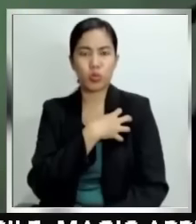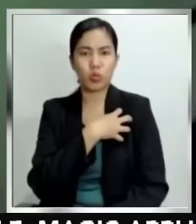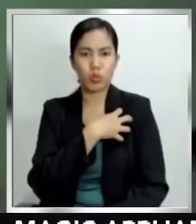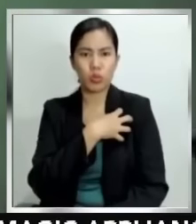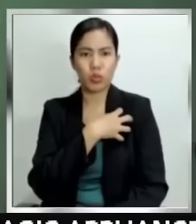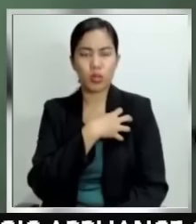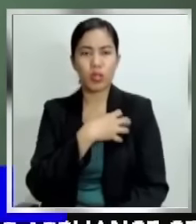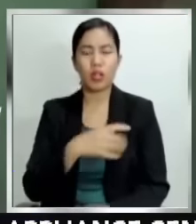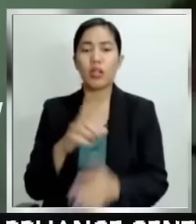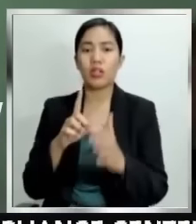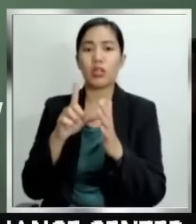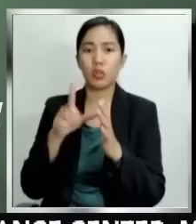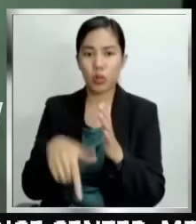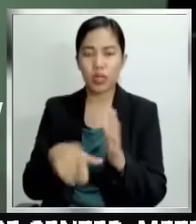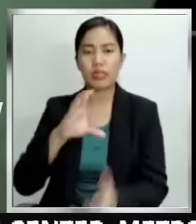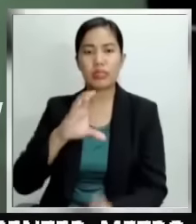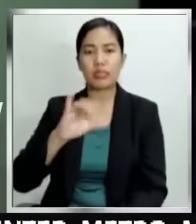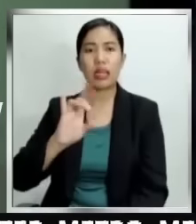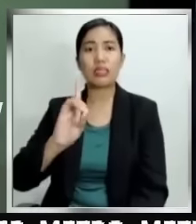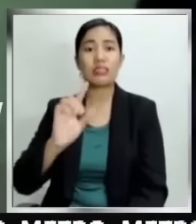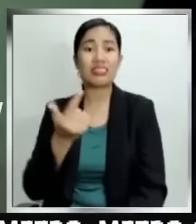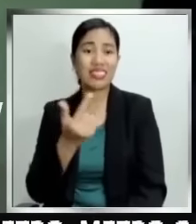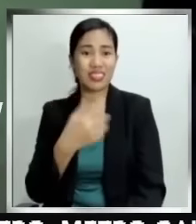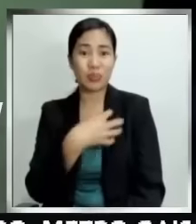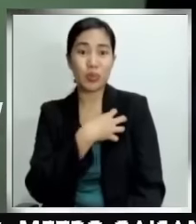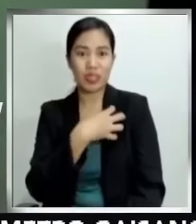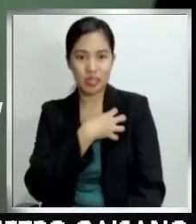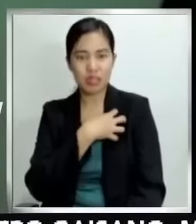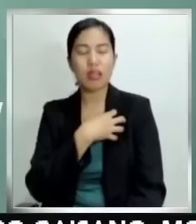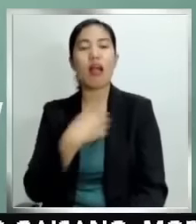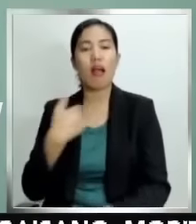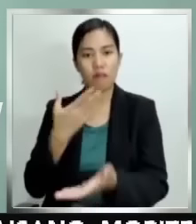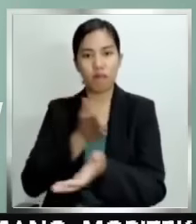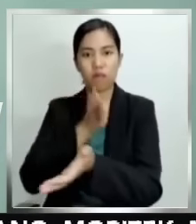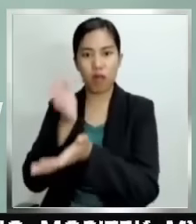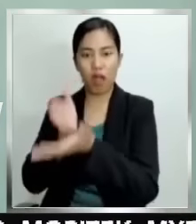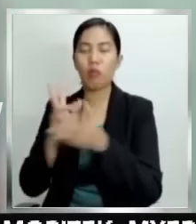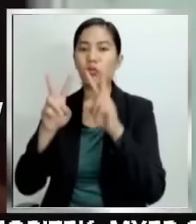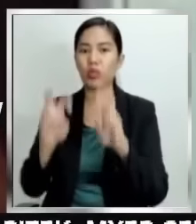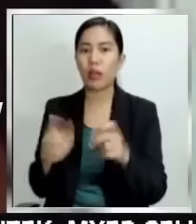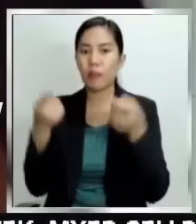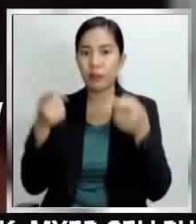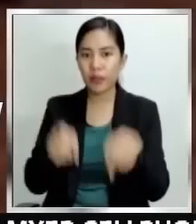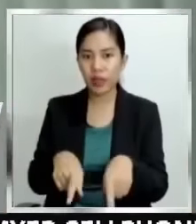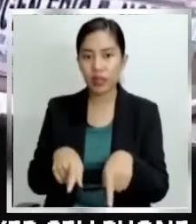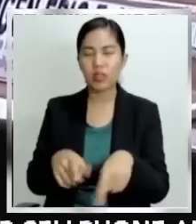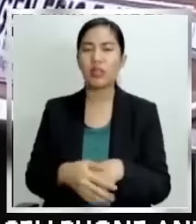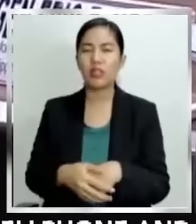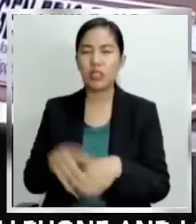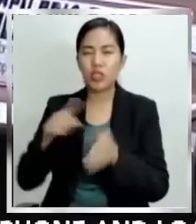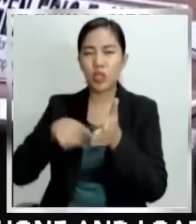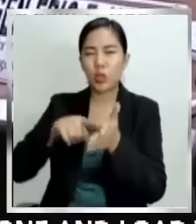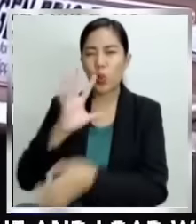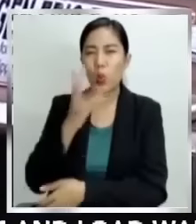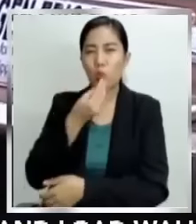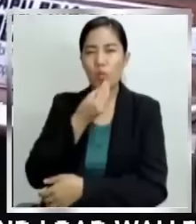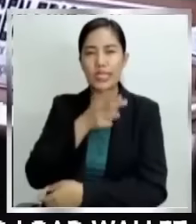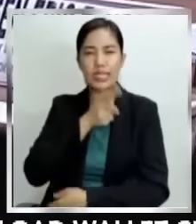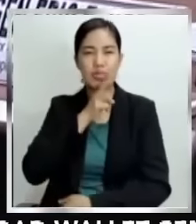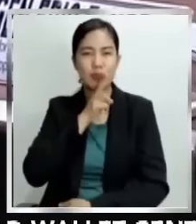ang CIDG. Iniimbestigahan na ng CIDG ang pangyayari at inaalam ang identity ng mga suspect. Dating magkasama sa